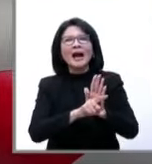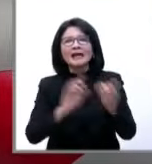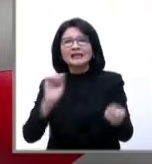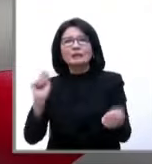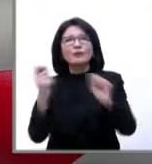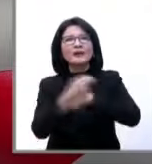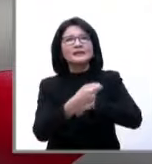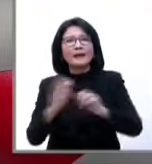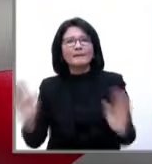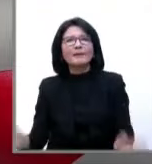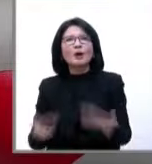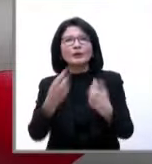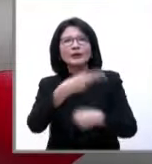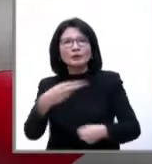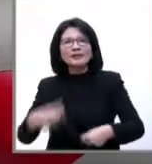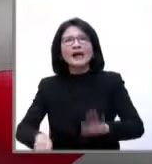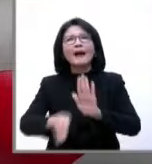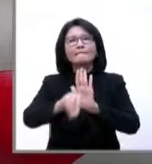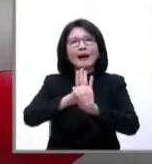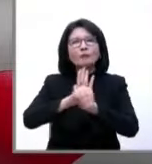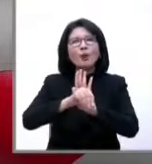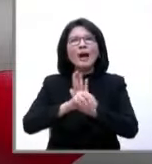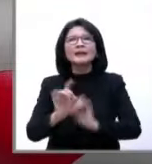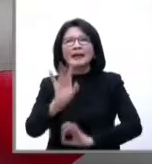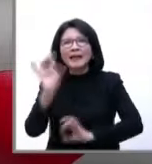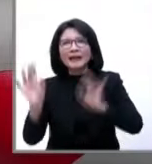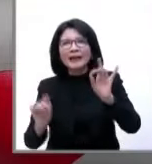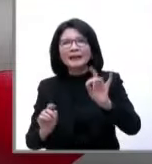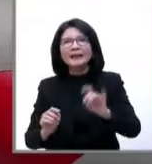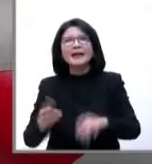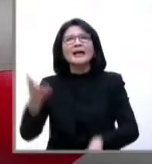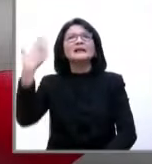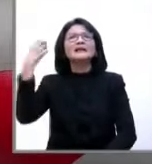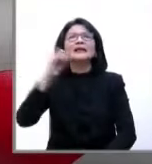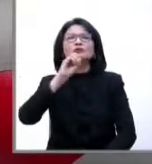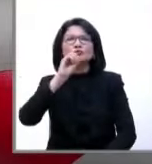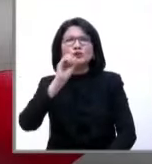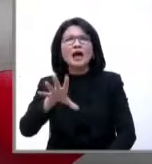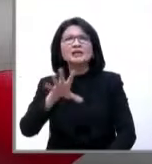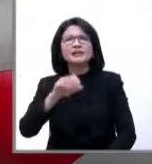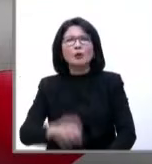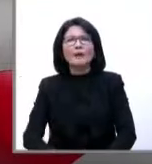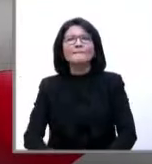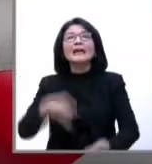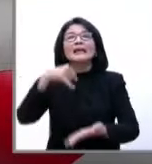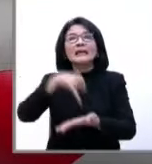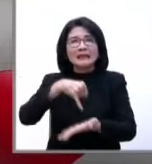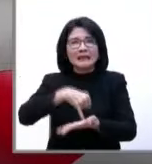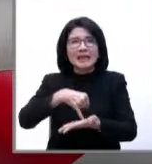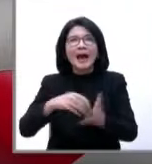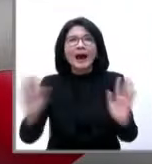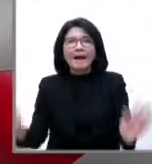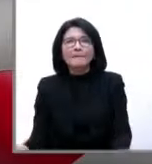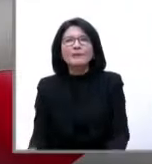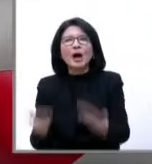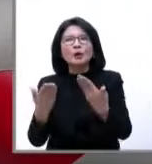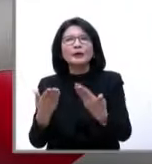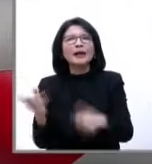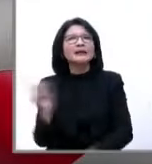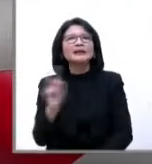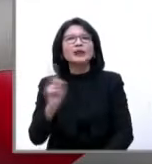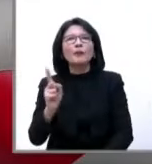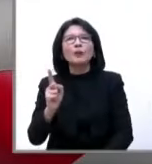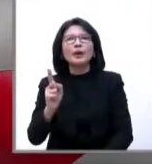Indonesia Pak Papua dan lain-lain itu kan tadi sudah saya jawab intinya sekali lagi pembangunan tidak boleh lagi